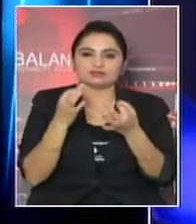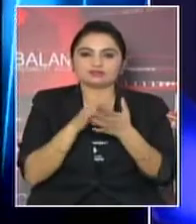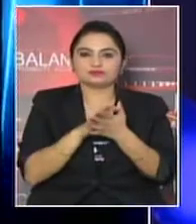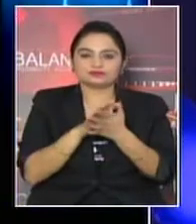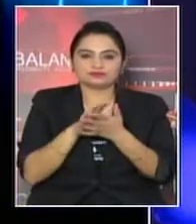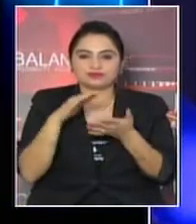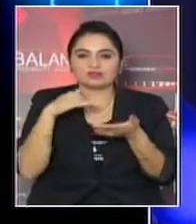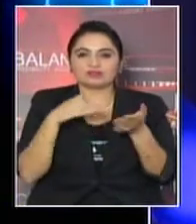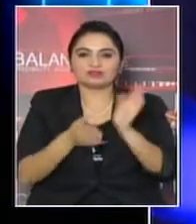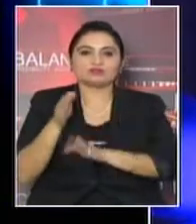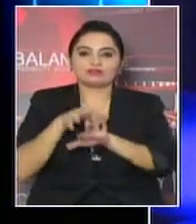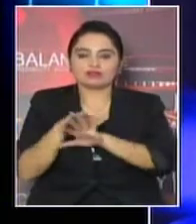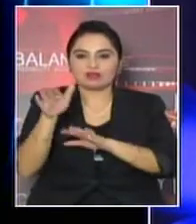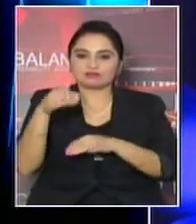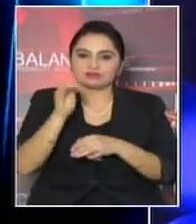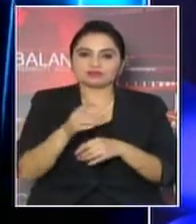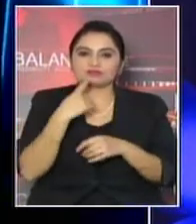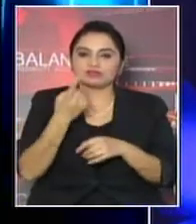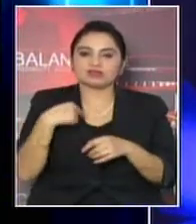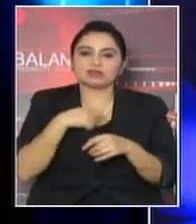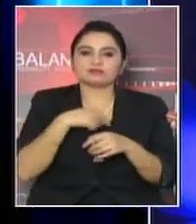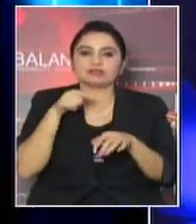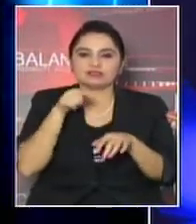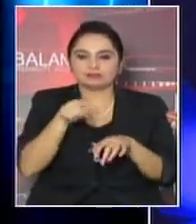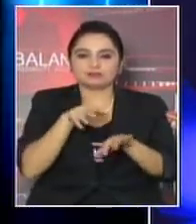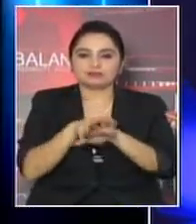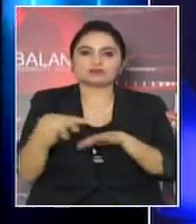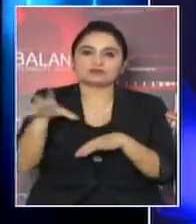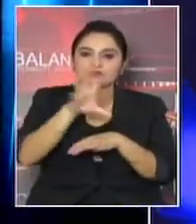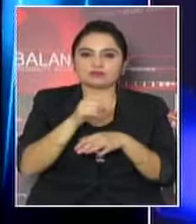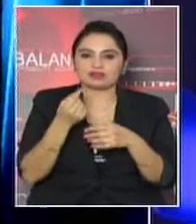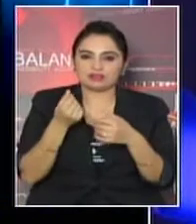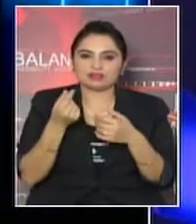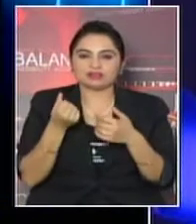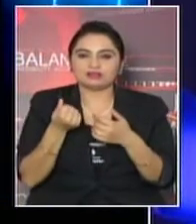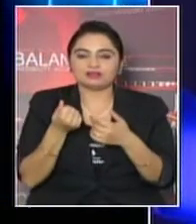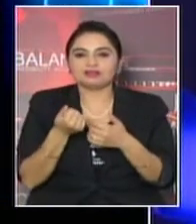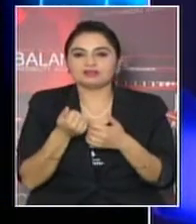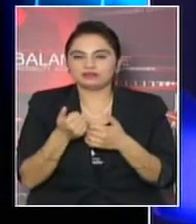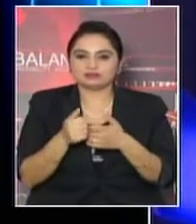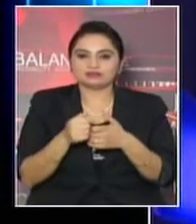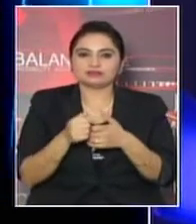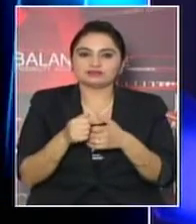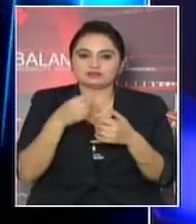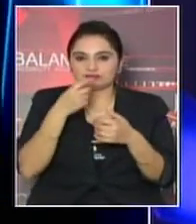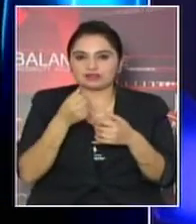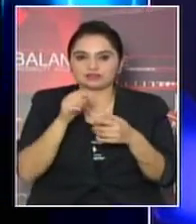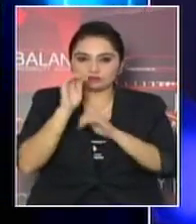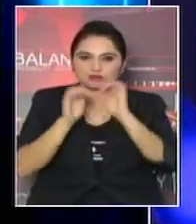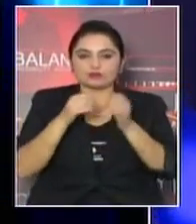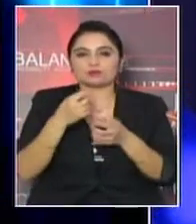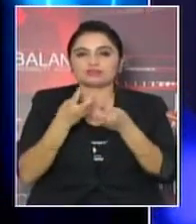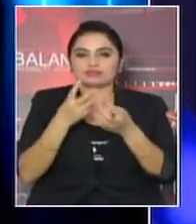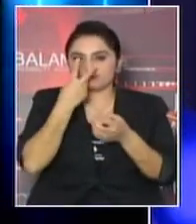किसिमका योजनाहरू आउन सक्छ भनेर हामीले यहाँहरू सबैलाई एउटा आर्थिक सम्भावको हिसाबमा हेरेको छ र